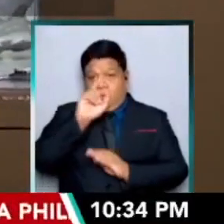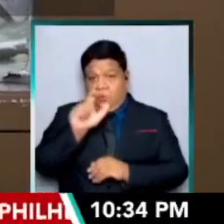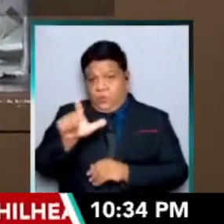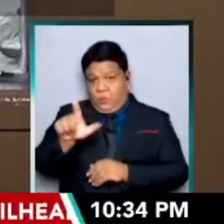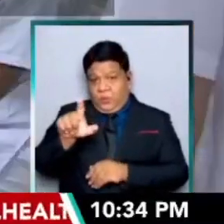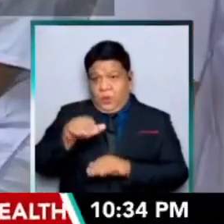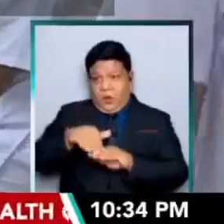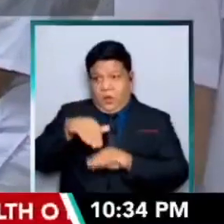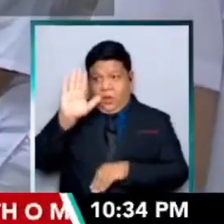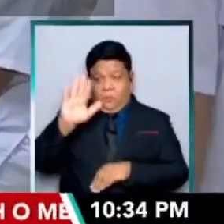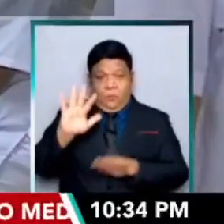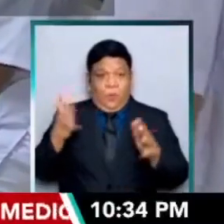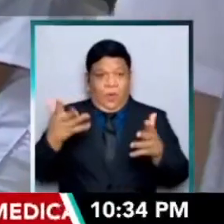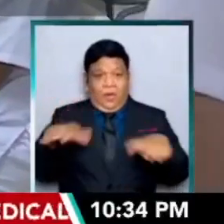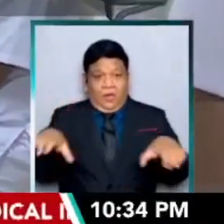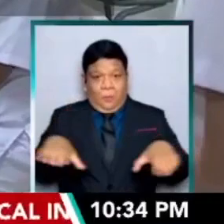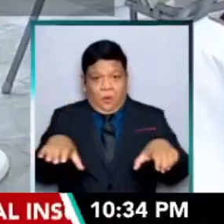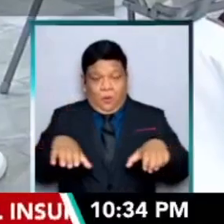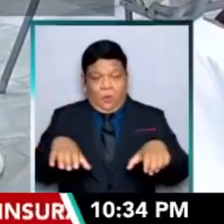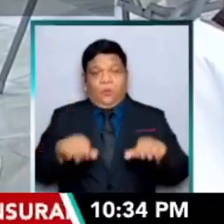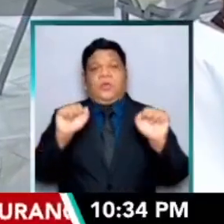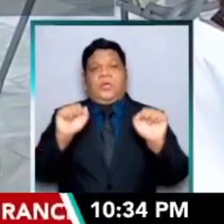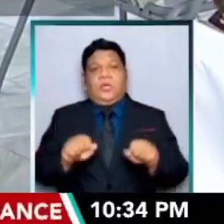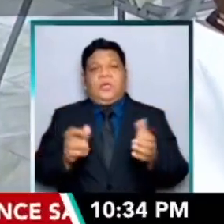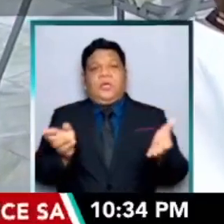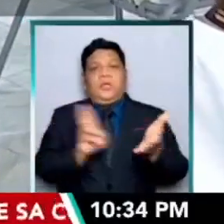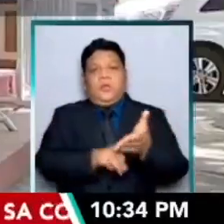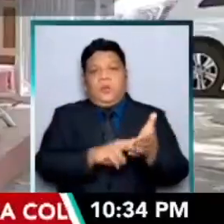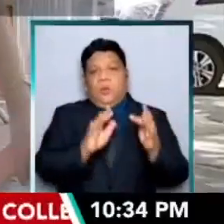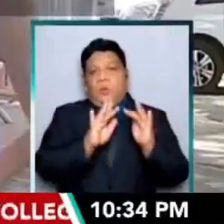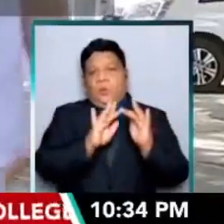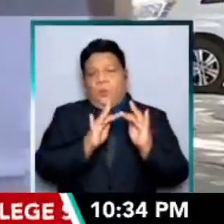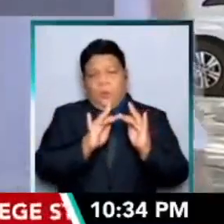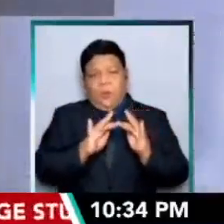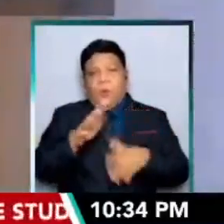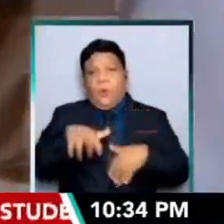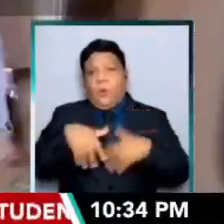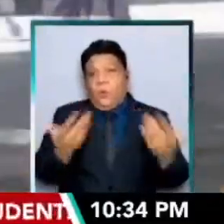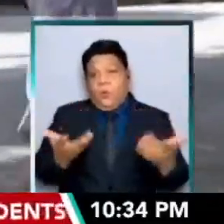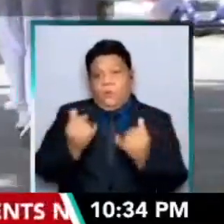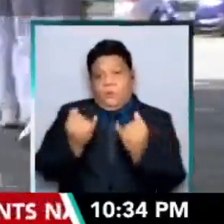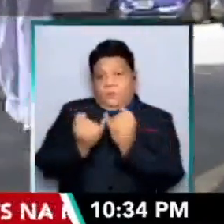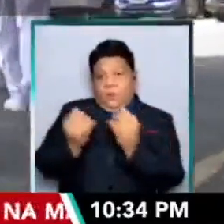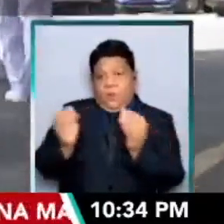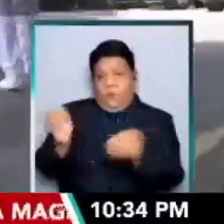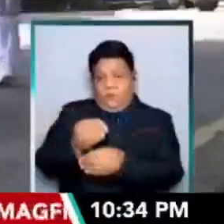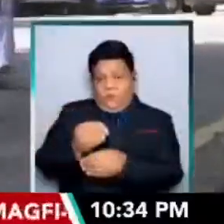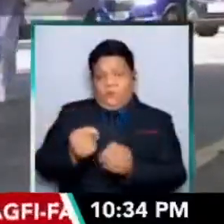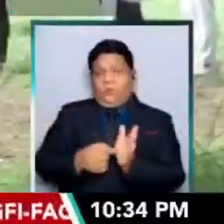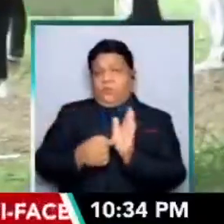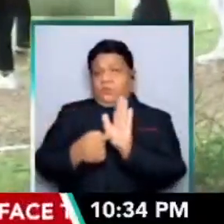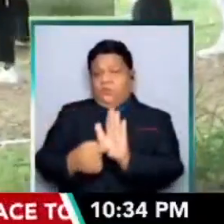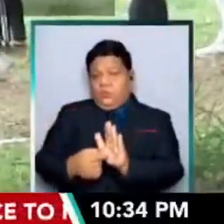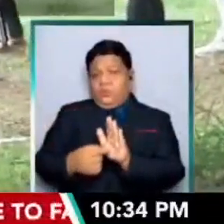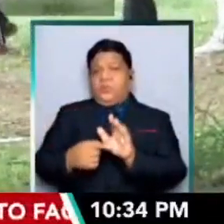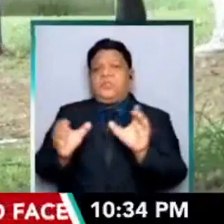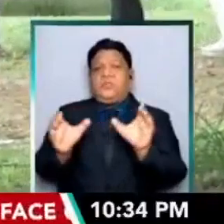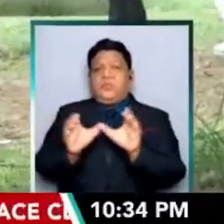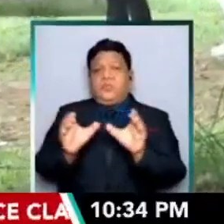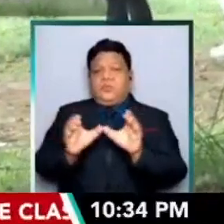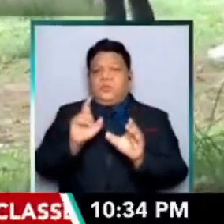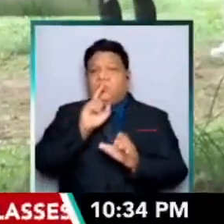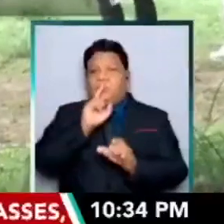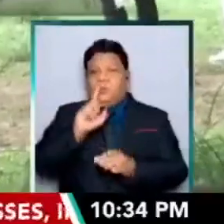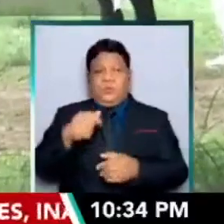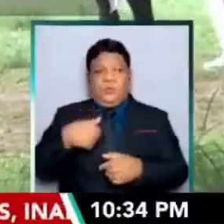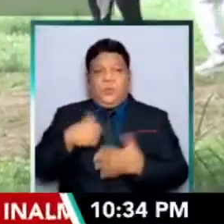trabaho, maaring magparehistro online o sa PhilHealth offices at magpresinta ng Certificate of Indigency para